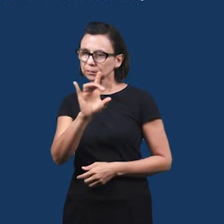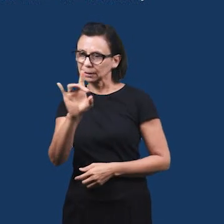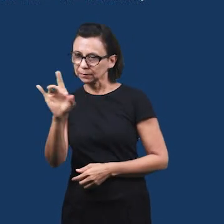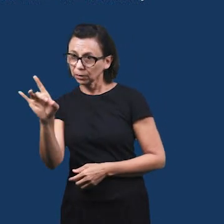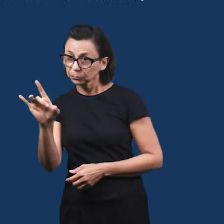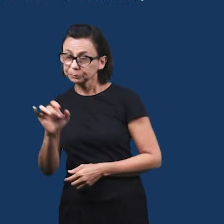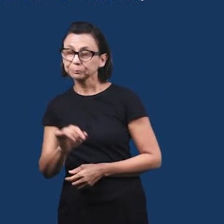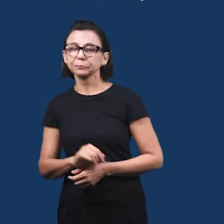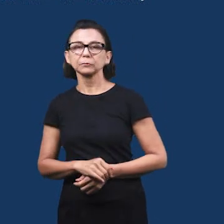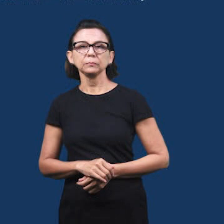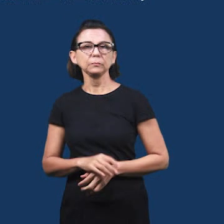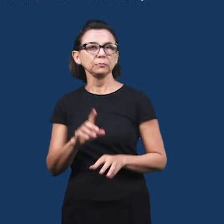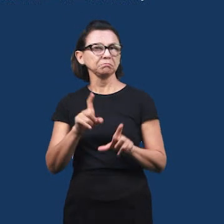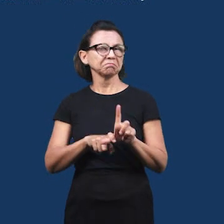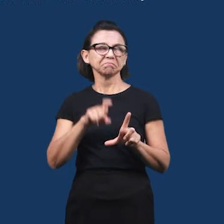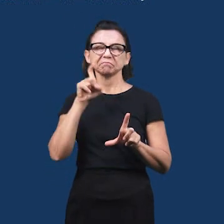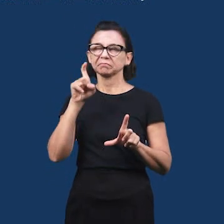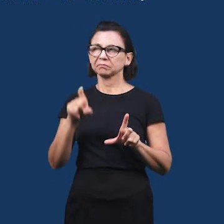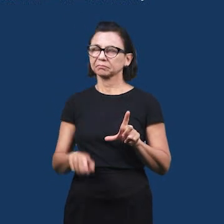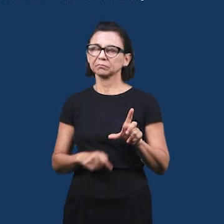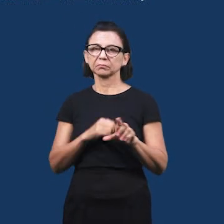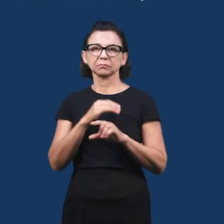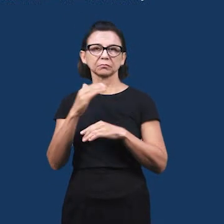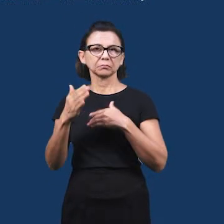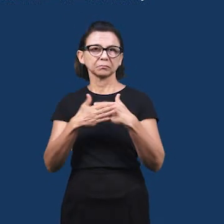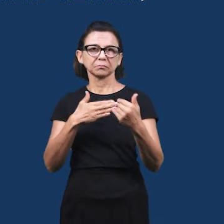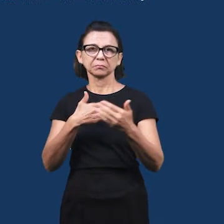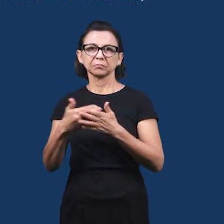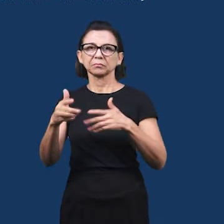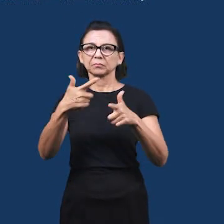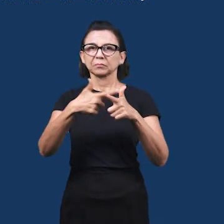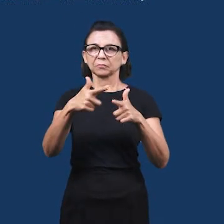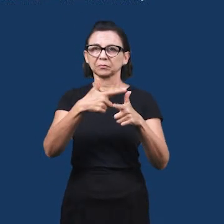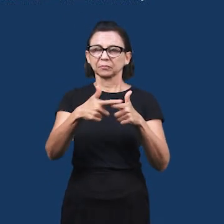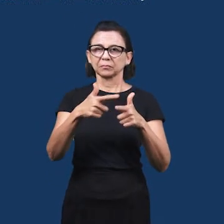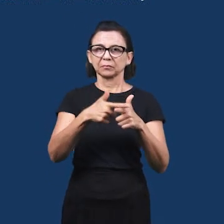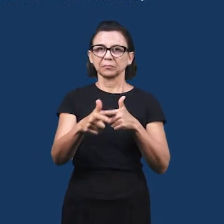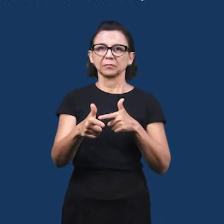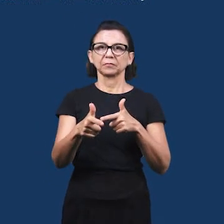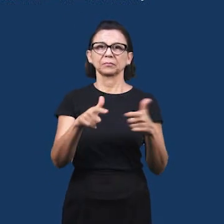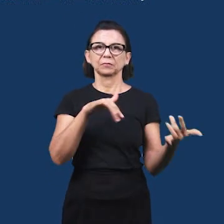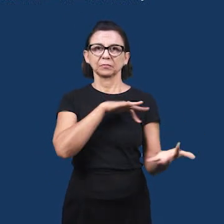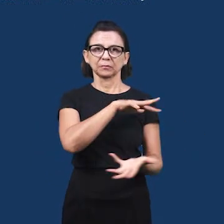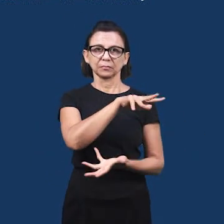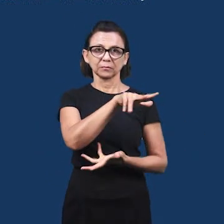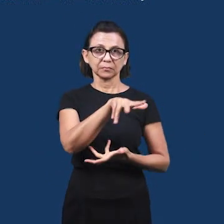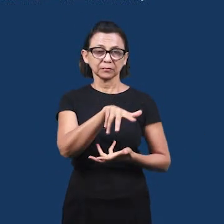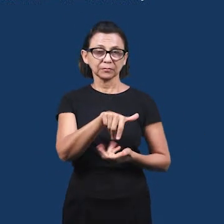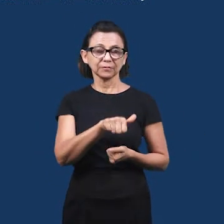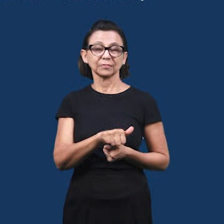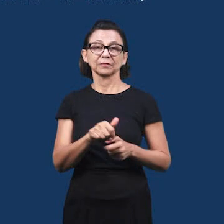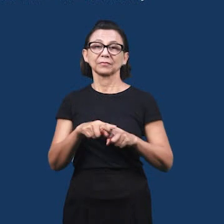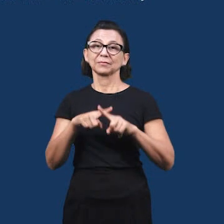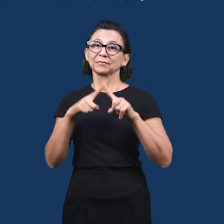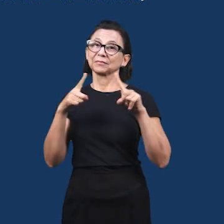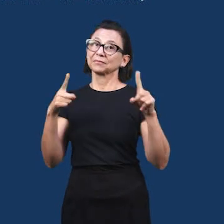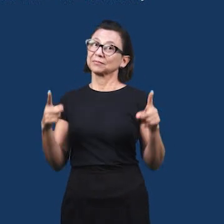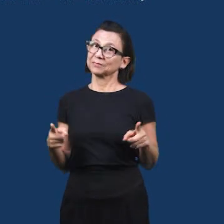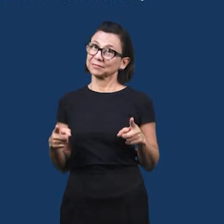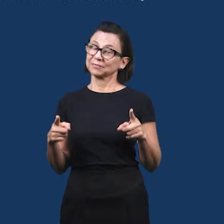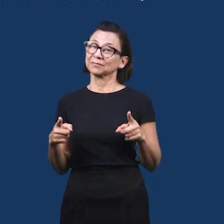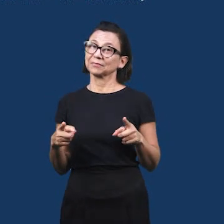церкви, я хочу пожелать вам, чтобы все у вас было хорошо. Независимо от того, что бы